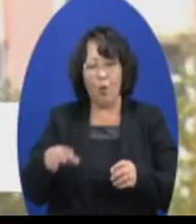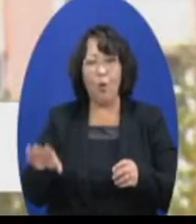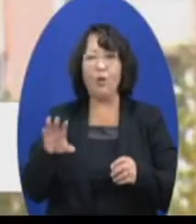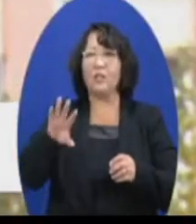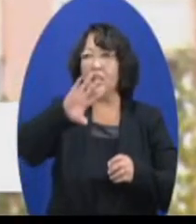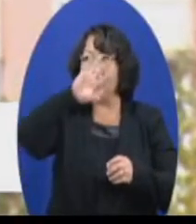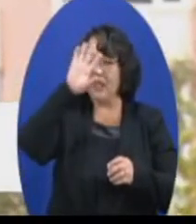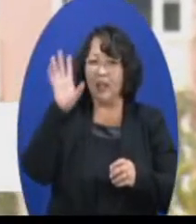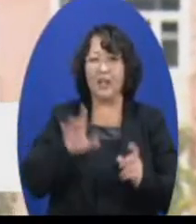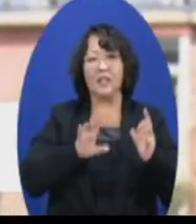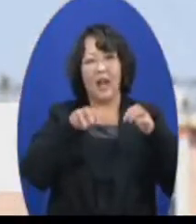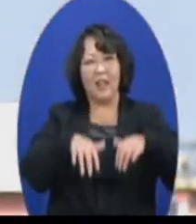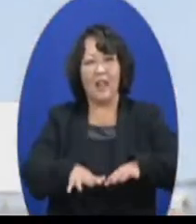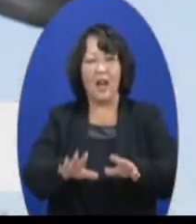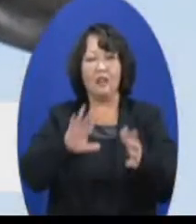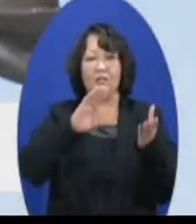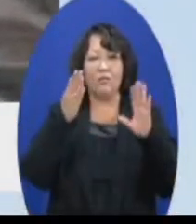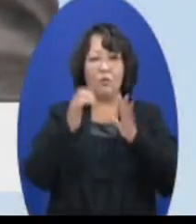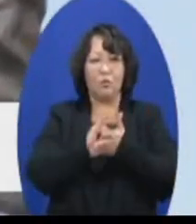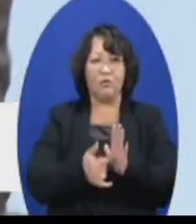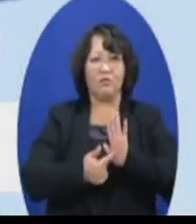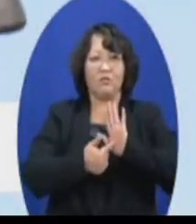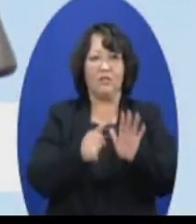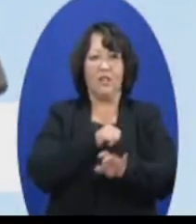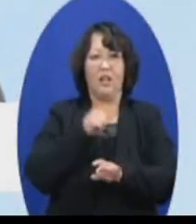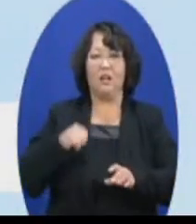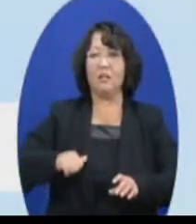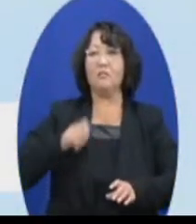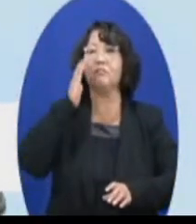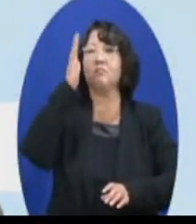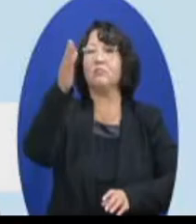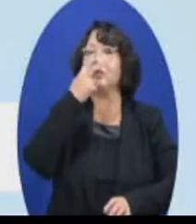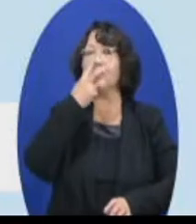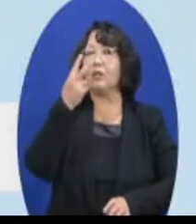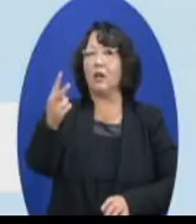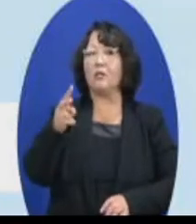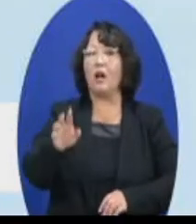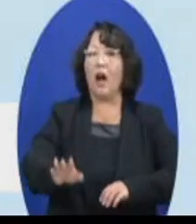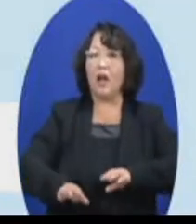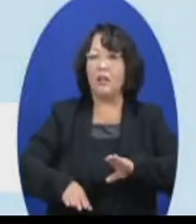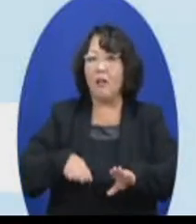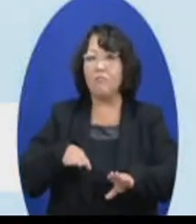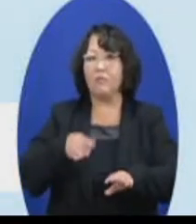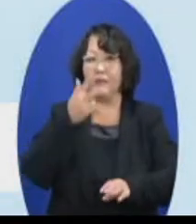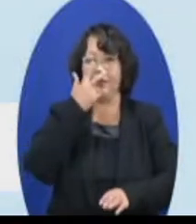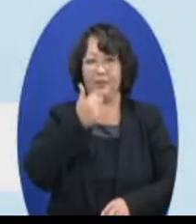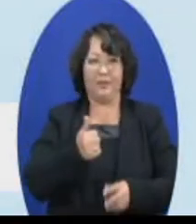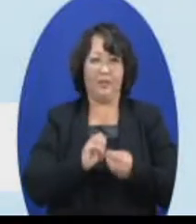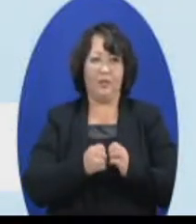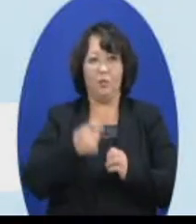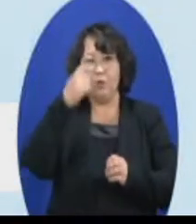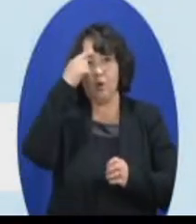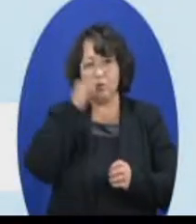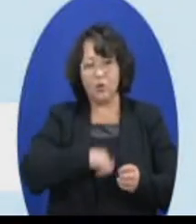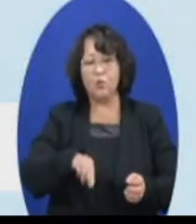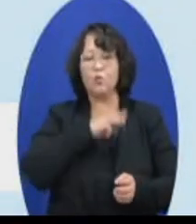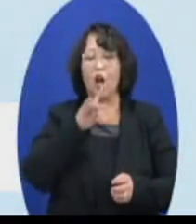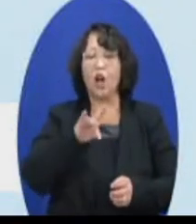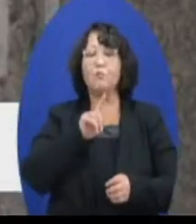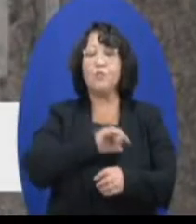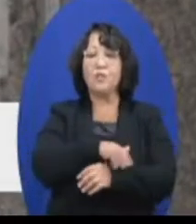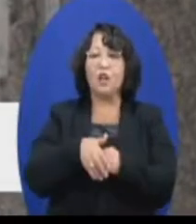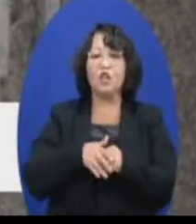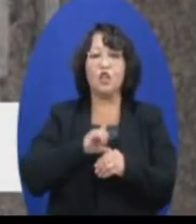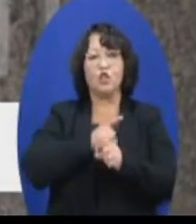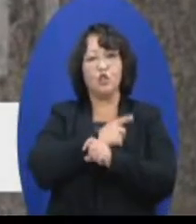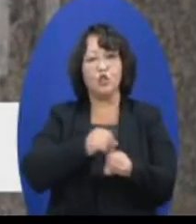бэлэгдсэн дээл өмсөж, ас холыг харж, үл ялэг урагш дэмүүлэн алхаж байгаа төрхтөөр хийсэн нь Монголын тусгаар тогтнол, үндэсний эрхчлөлөө бат